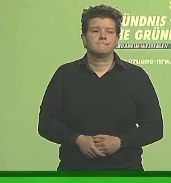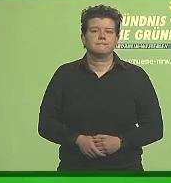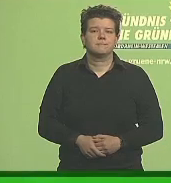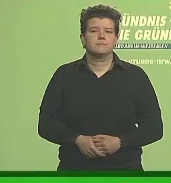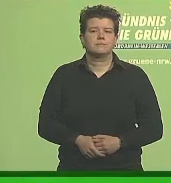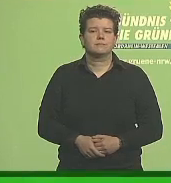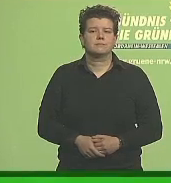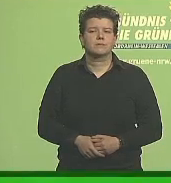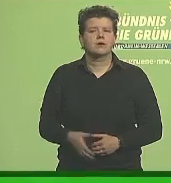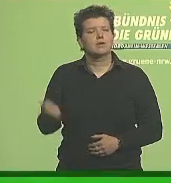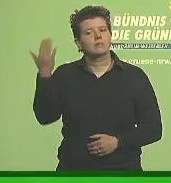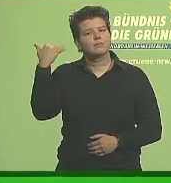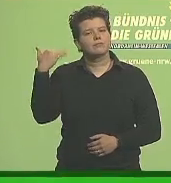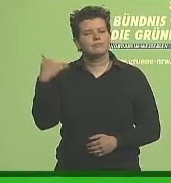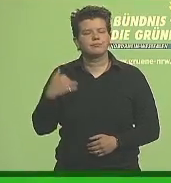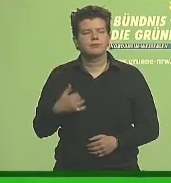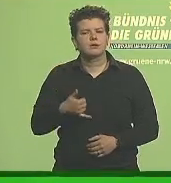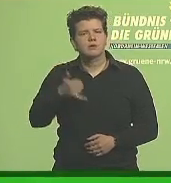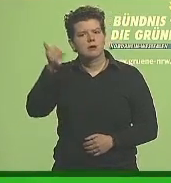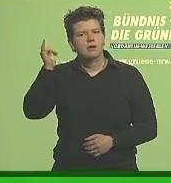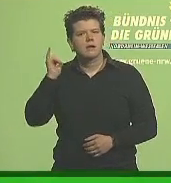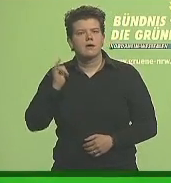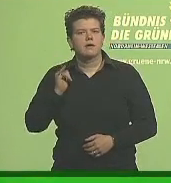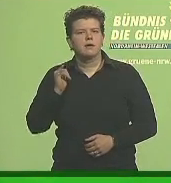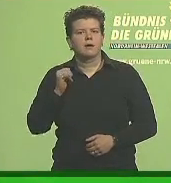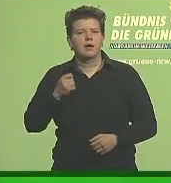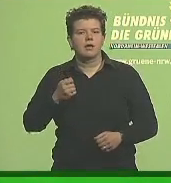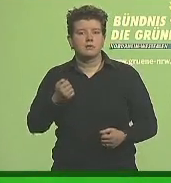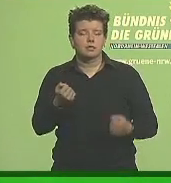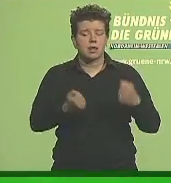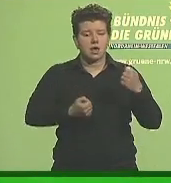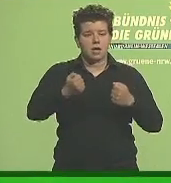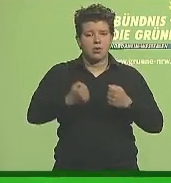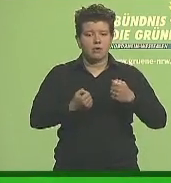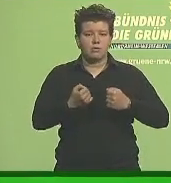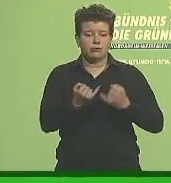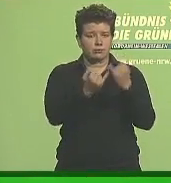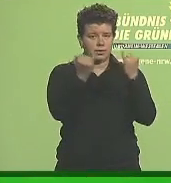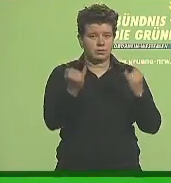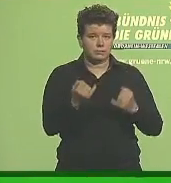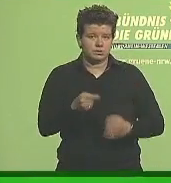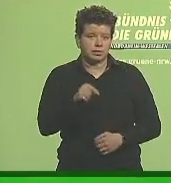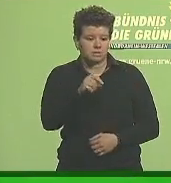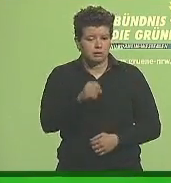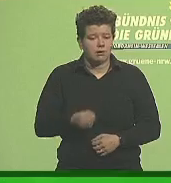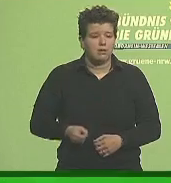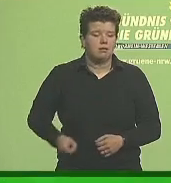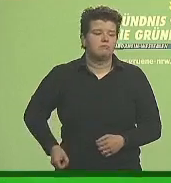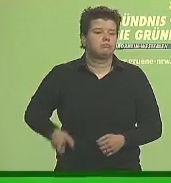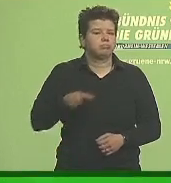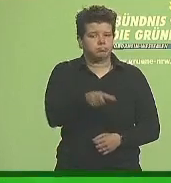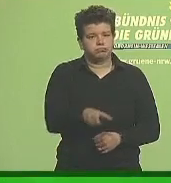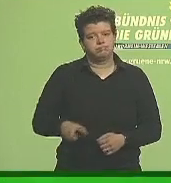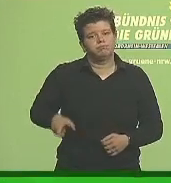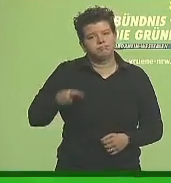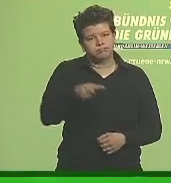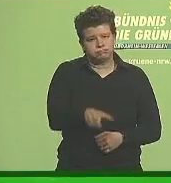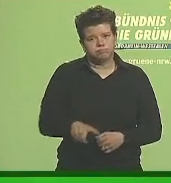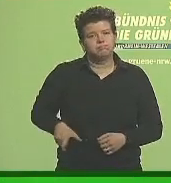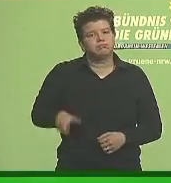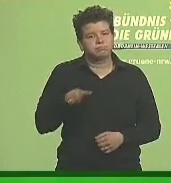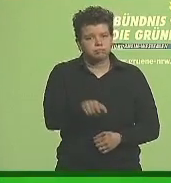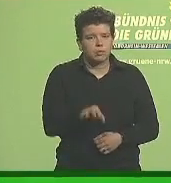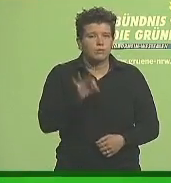der Automobilindustrie vor einigen Jahren, dann wäre das mehr als gerechtfertigt. Damit verbunden